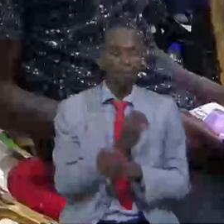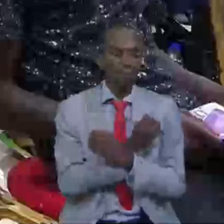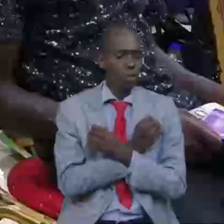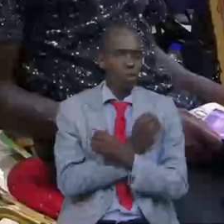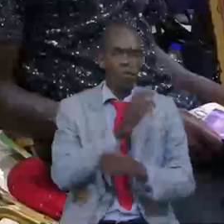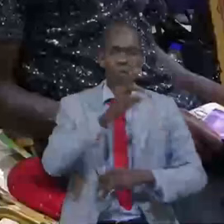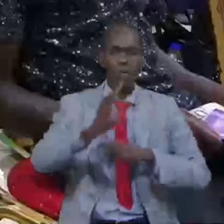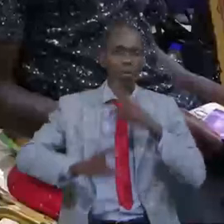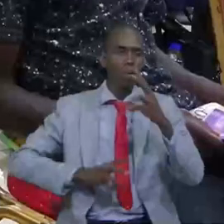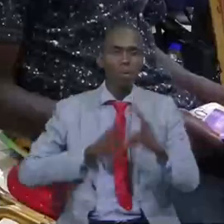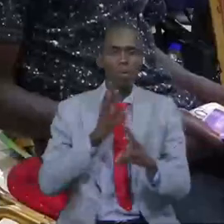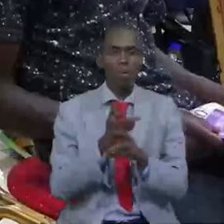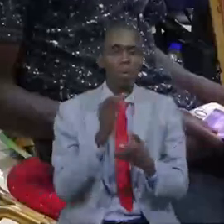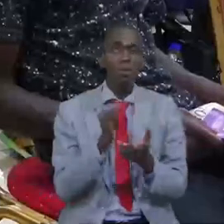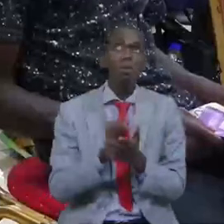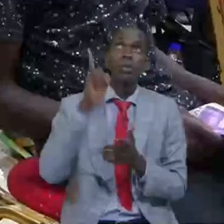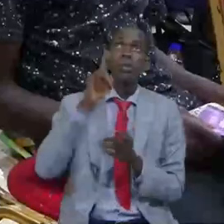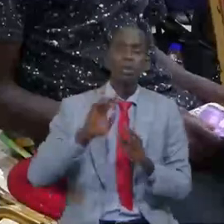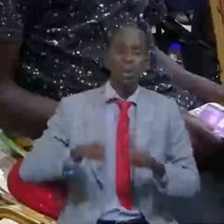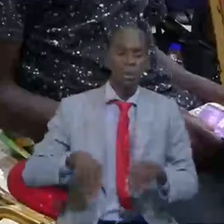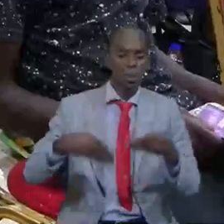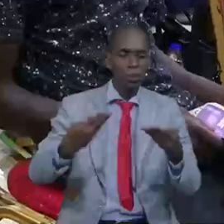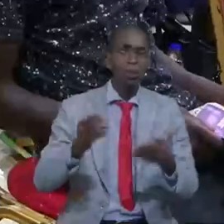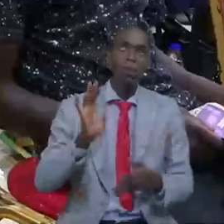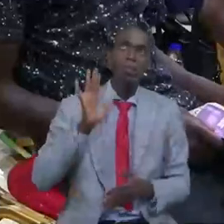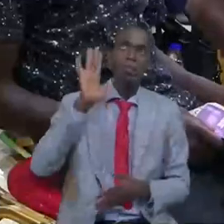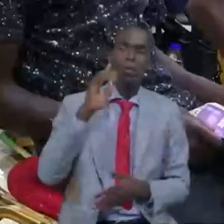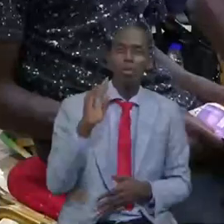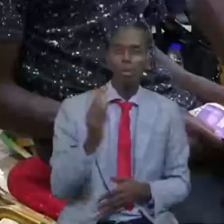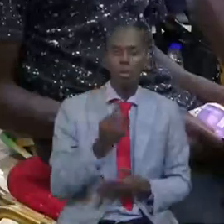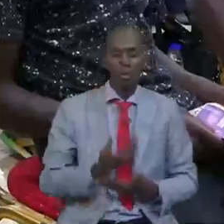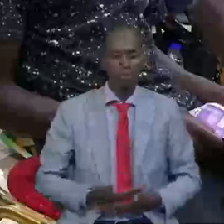a donné son Fils unique afin que